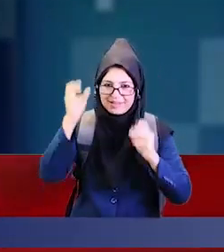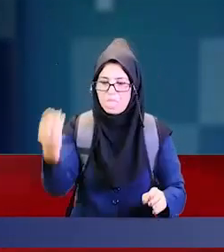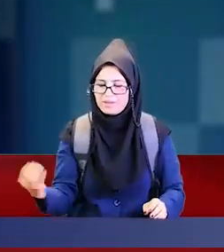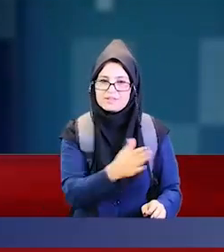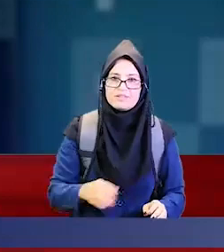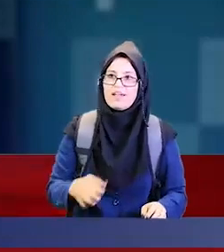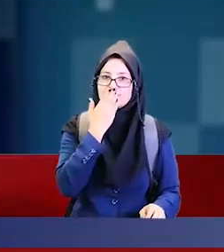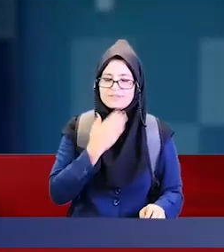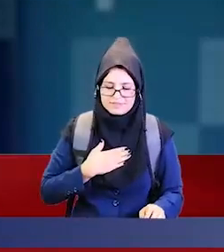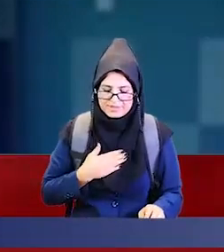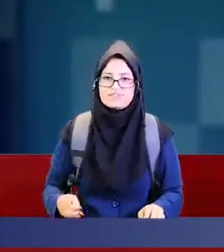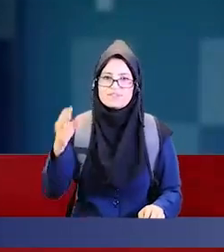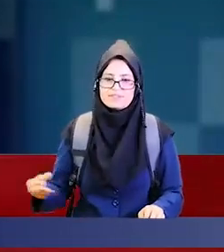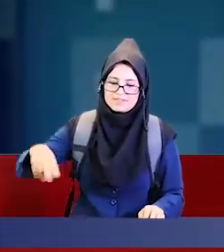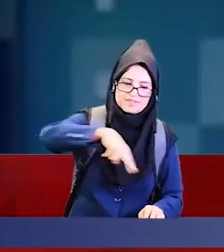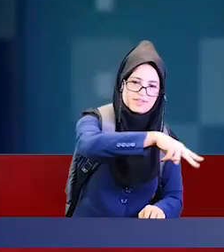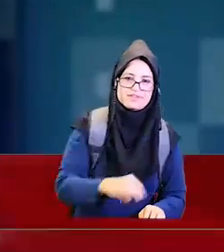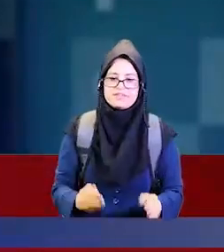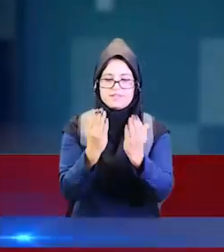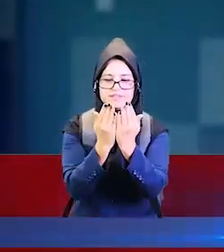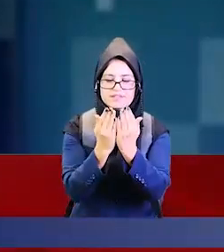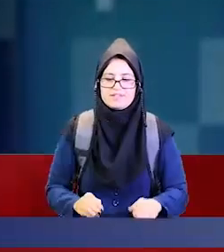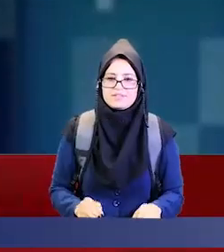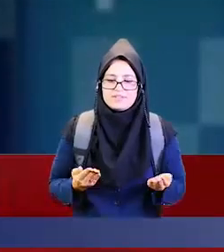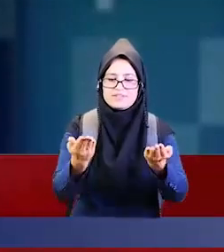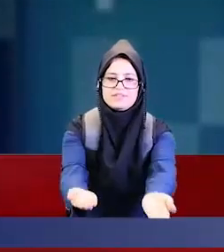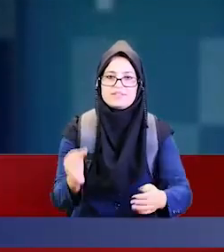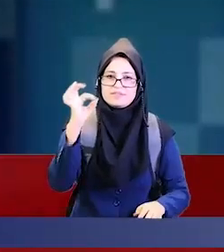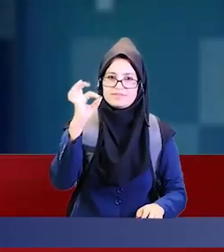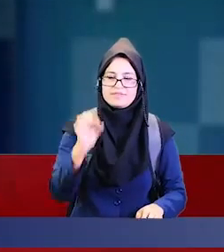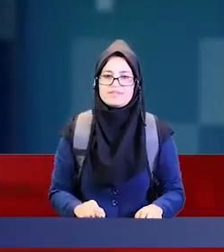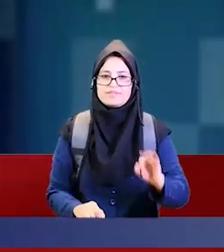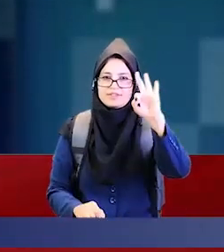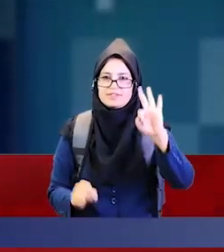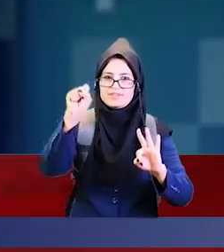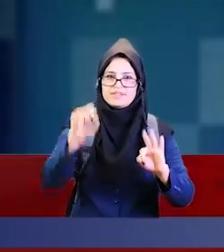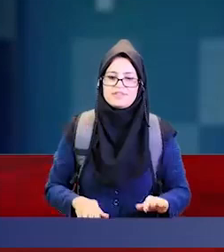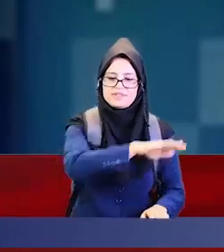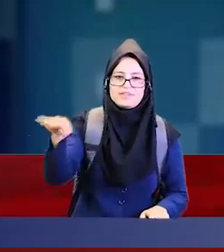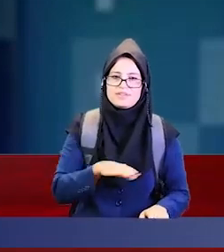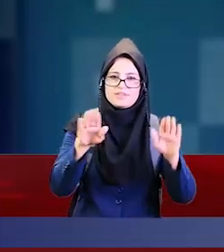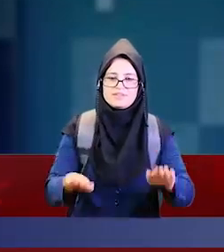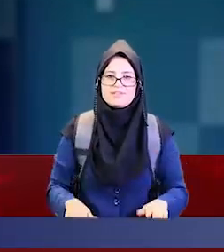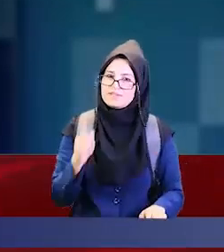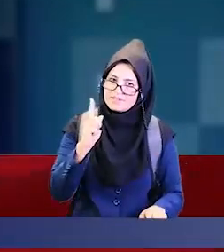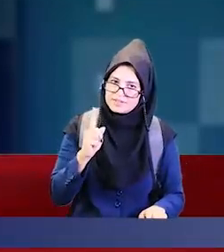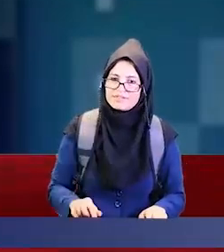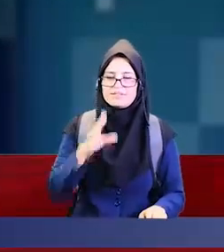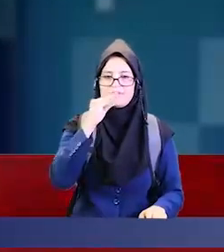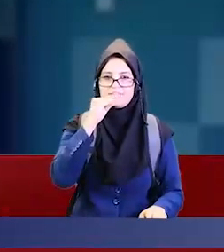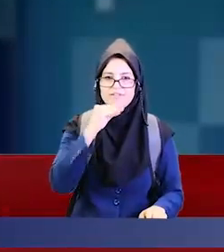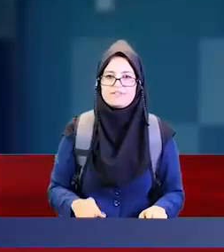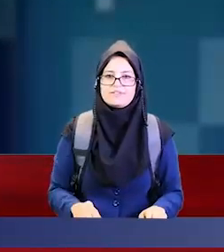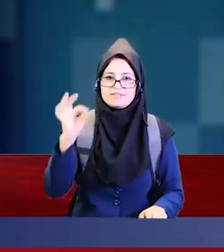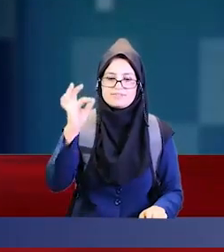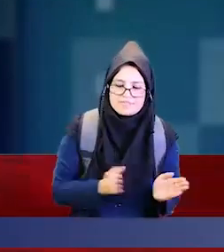مدرسه ببخشید بزن برین به مدرسه جوایز ویژه ای را تاسی مهر برای همگان قرار داد. و اما در